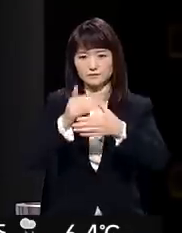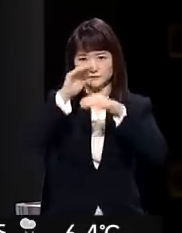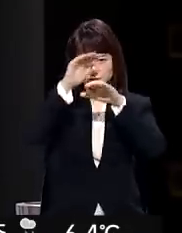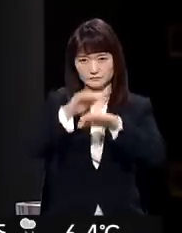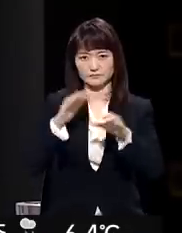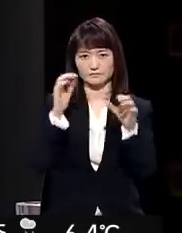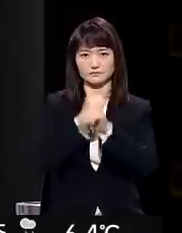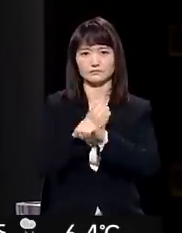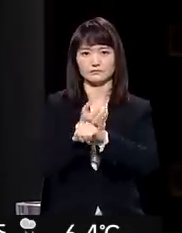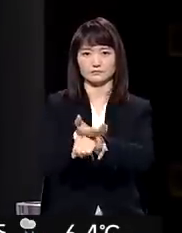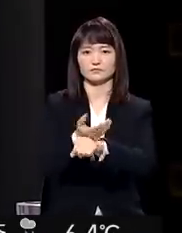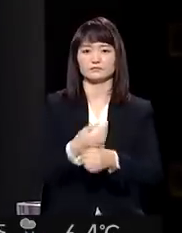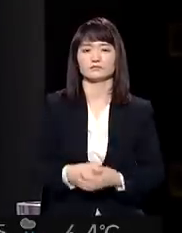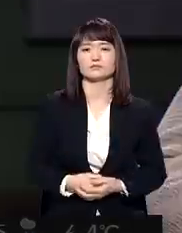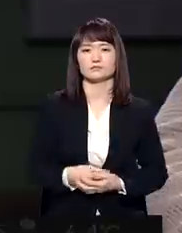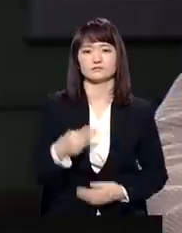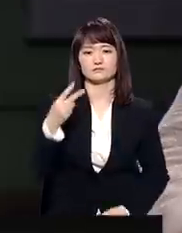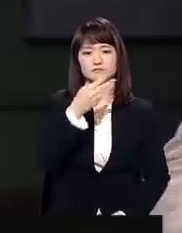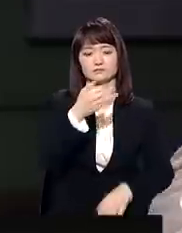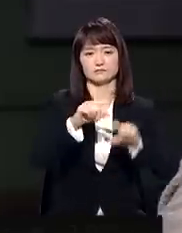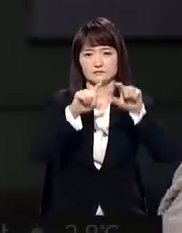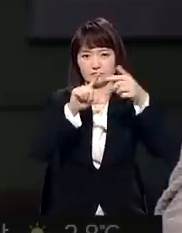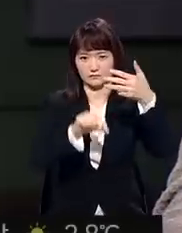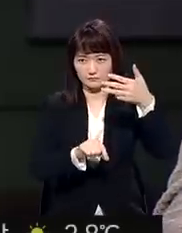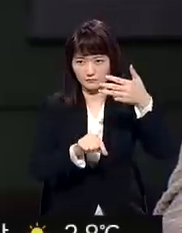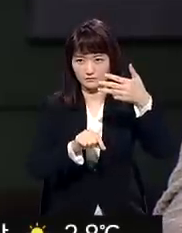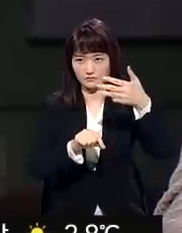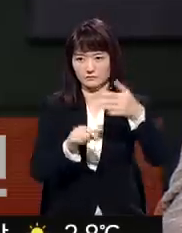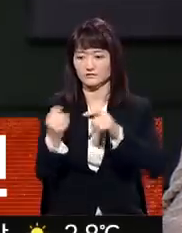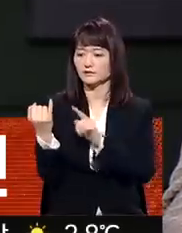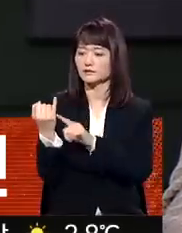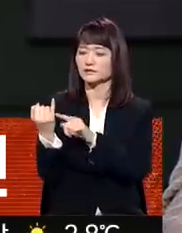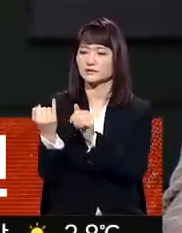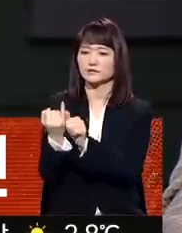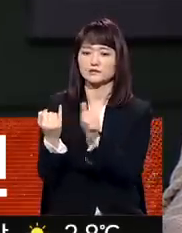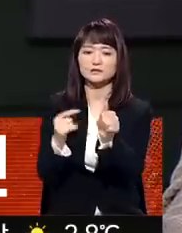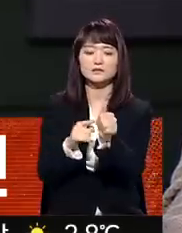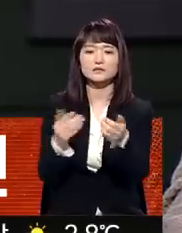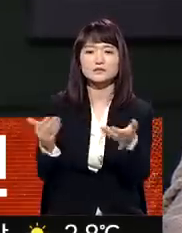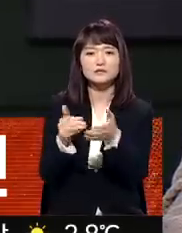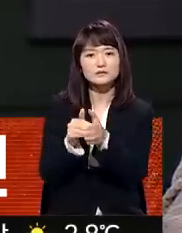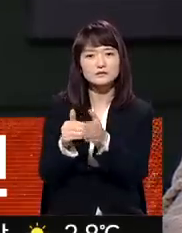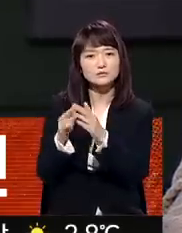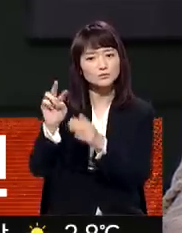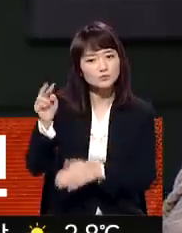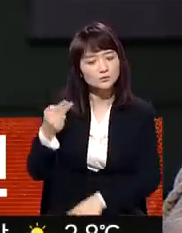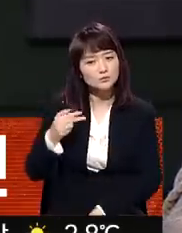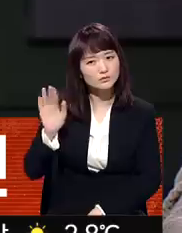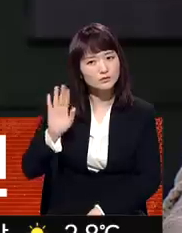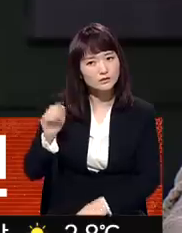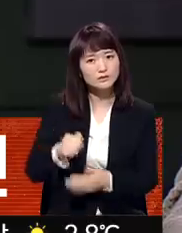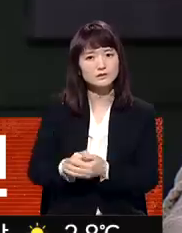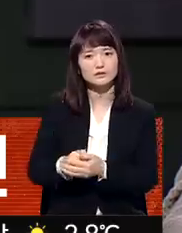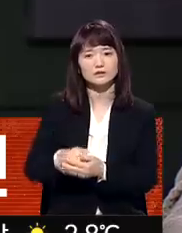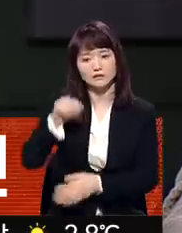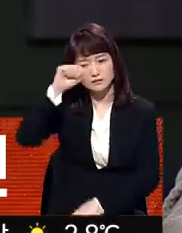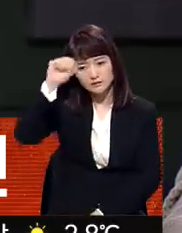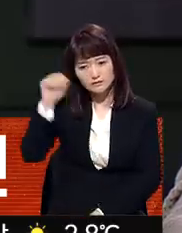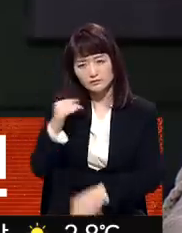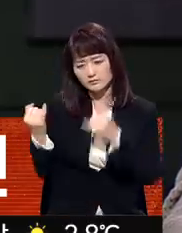짚어보죠 지난 2019년 8월이었는데요 일단이 여성의 남편이 아내가 퇴근을 했는데 귀가를 안 하니까 새벽 내내 전화를